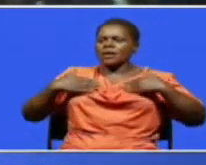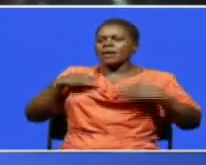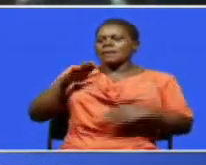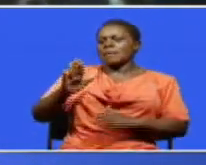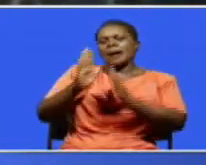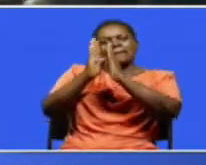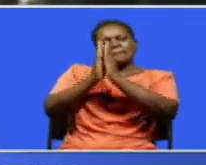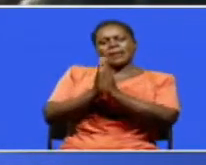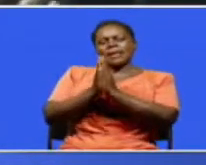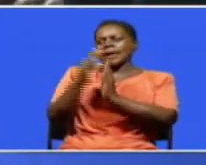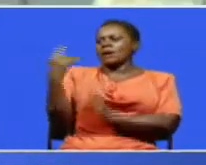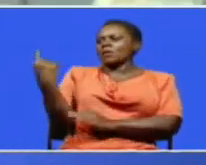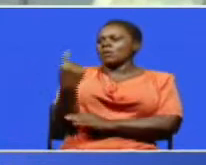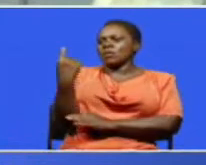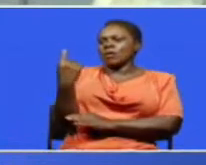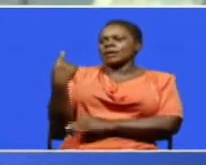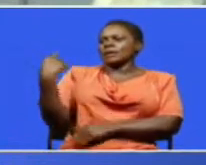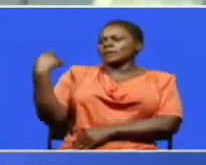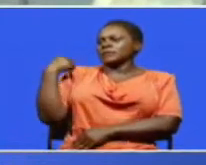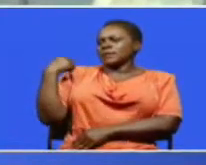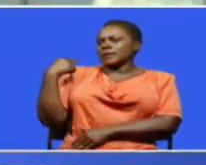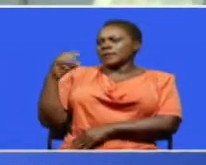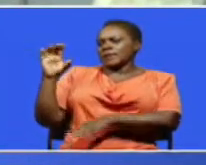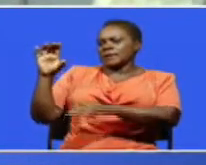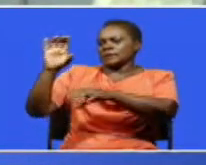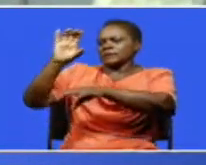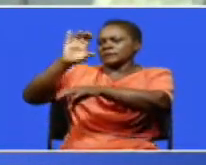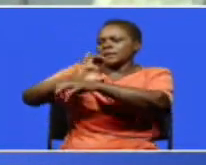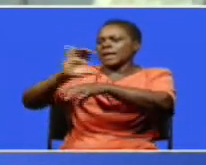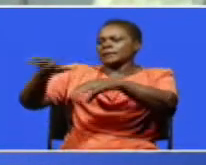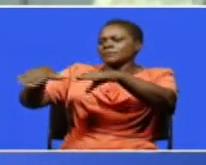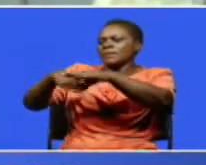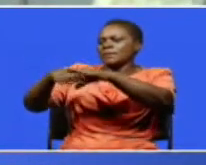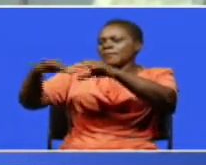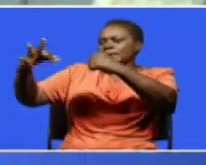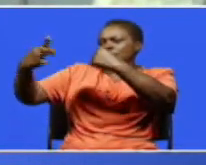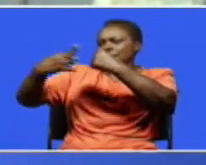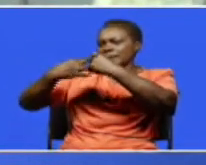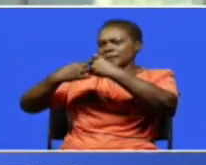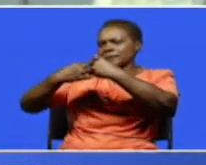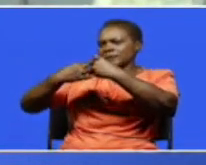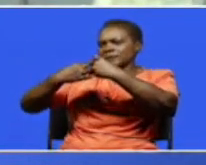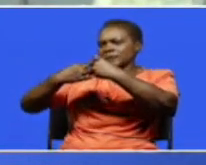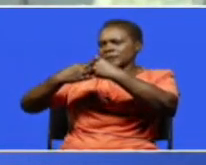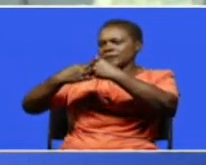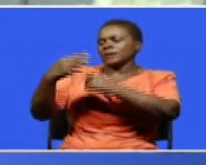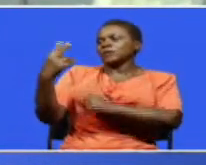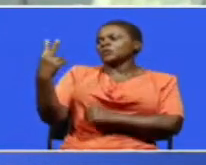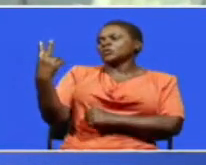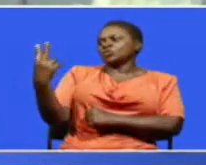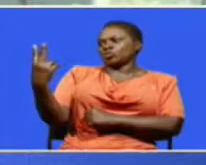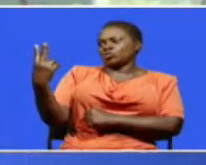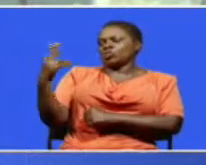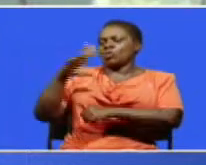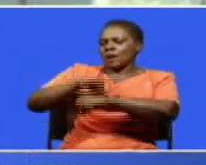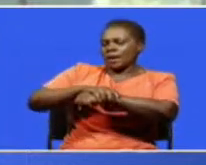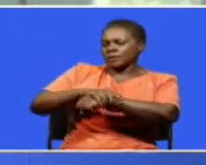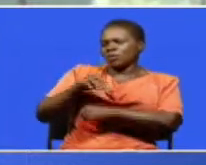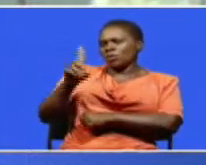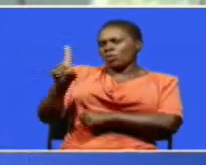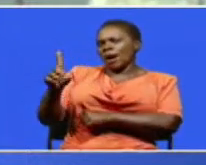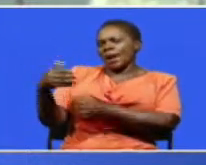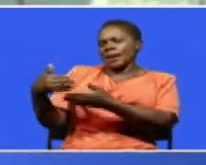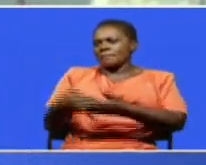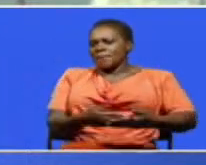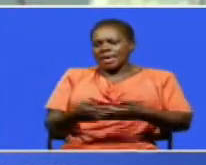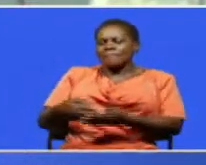ni maombi tu. Jana hiyo watu wetu wachache walikuwa watu wanane. Wawili ndio walipatikana, mmoja alikuwa mtoto